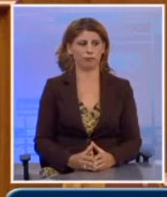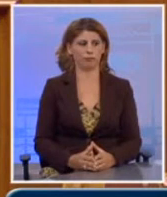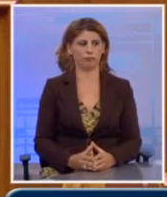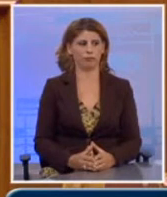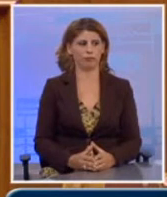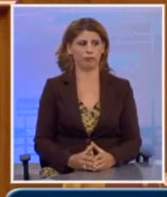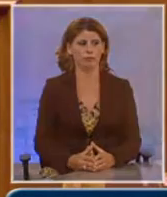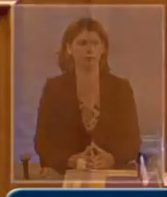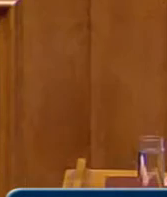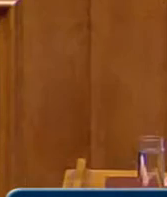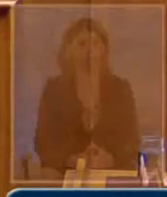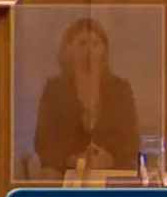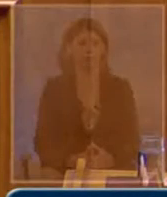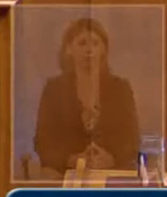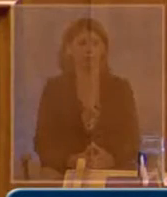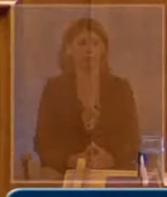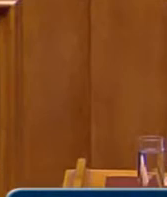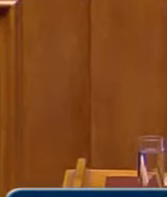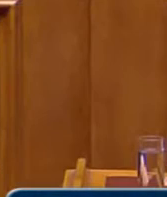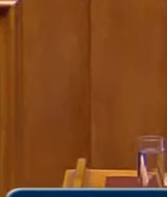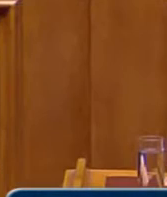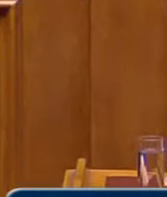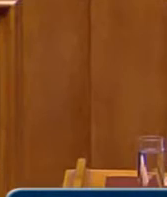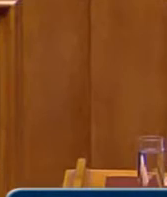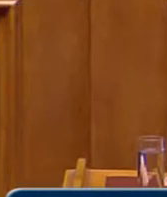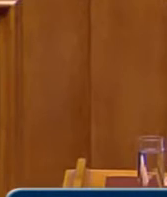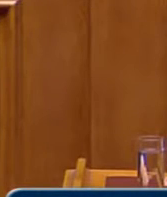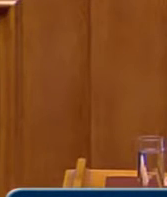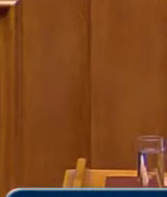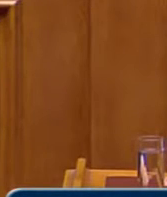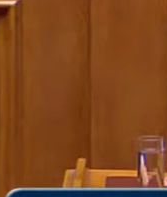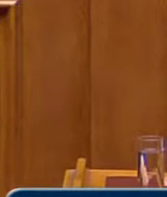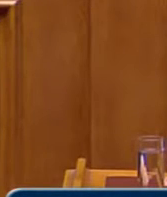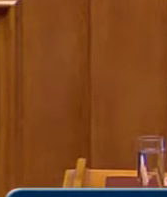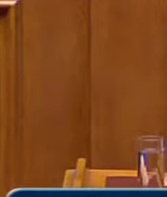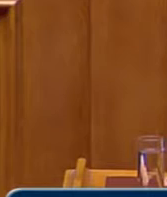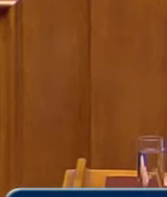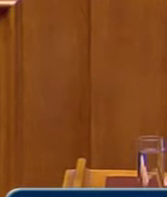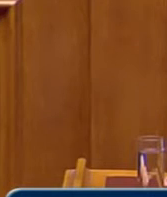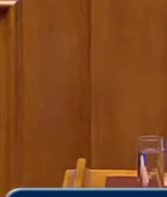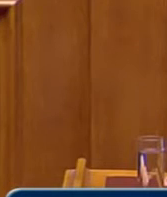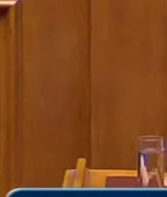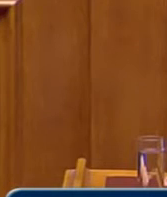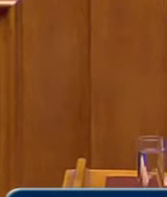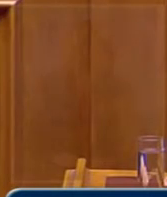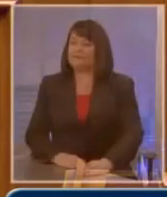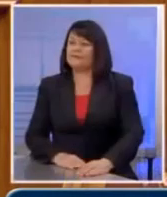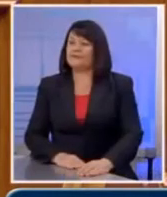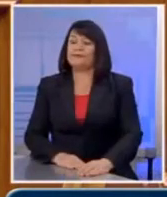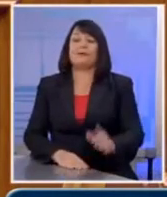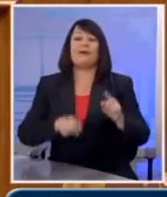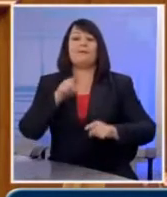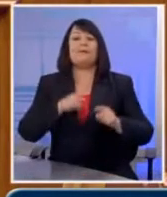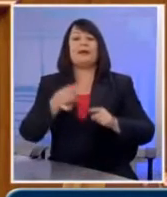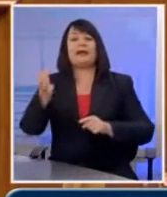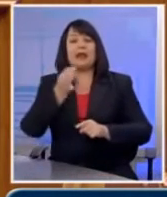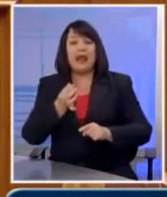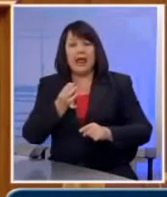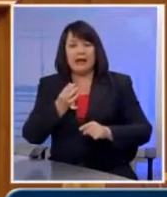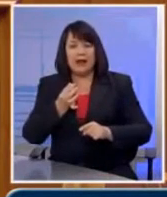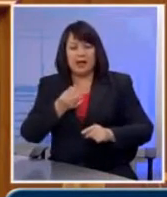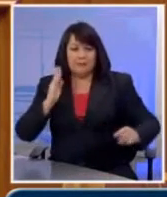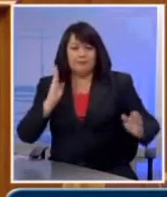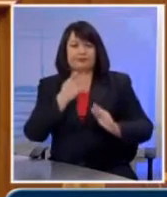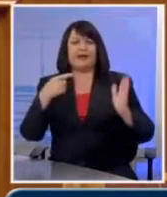Και μερικοί το αναπαραγάγουν τώρα. Δεν μας λένε όμως ποιοι ήταν οι πρωταγωνιστές του βρώμικου 89. Δεν ήταν οι